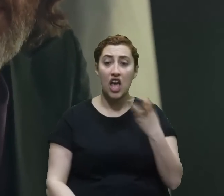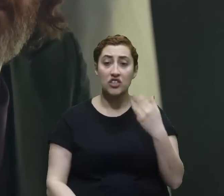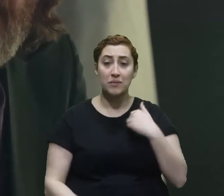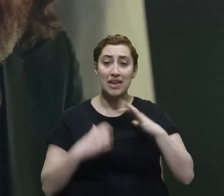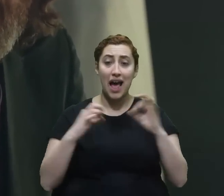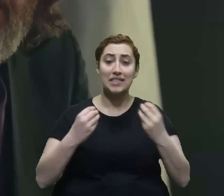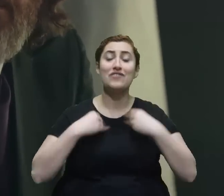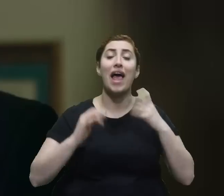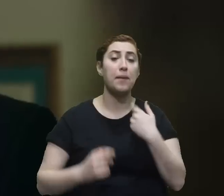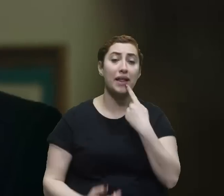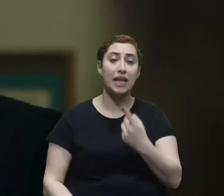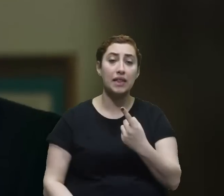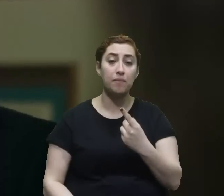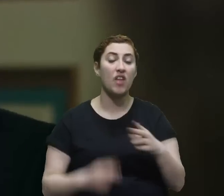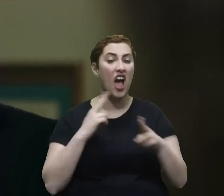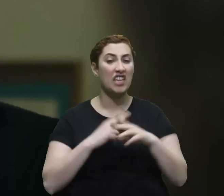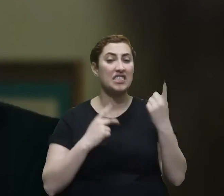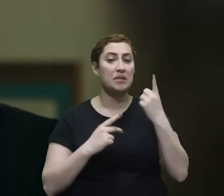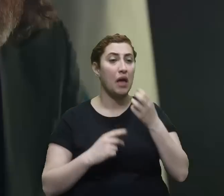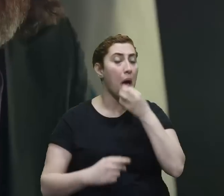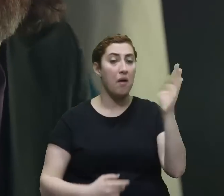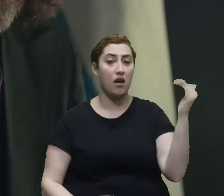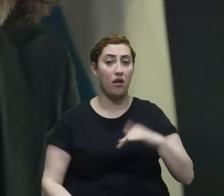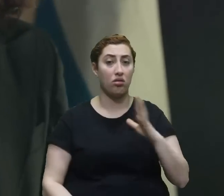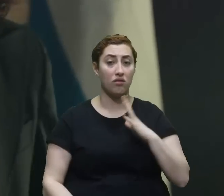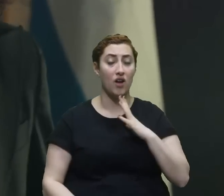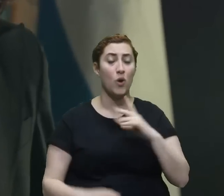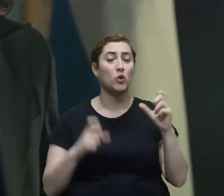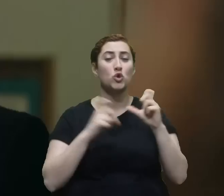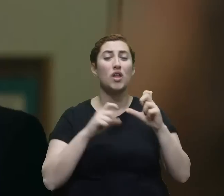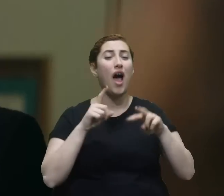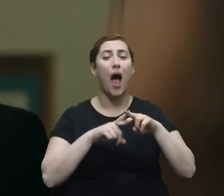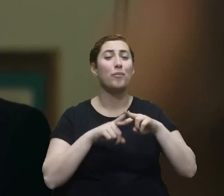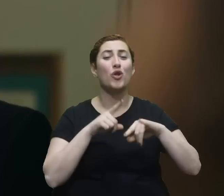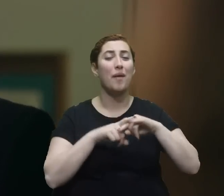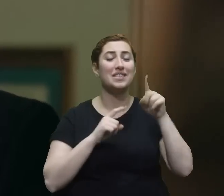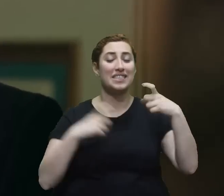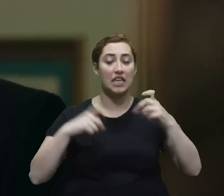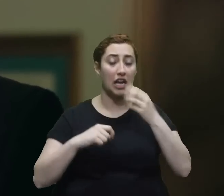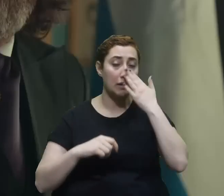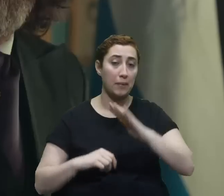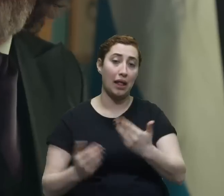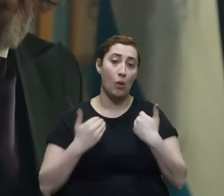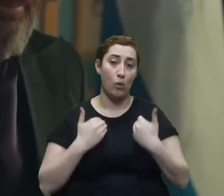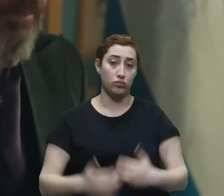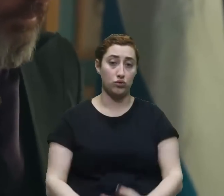kere bizi rahatsız etme dedim. Acil bir ulak geldi. Sultan Abdülhamit sizi sarayda bekliyormuş.